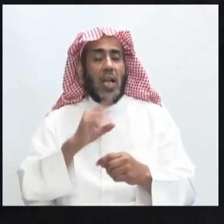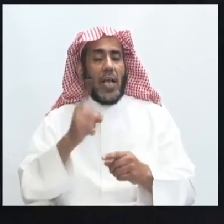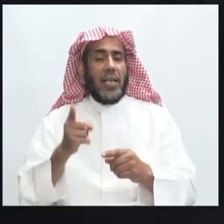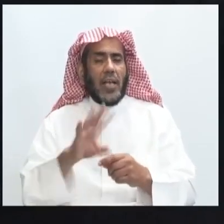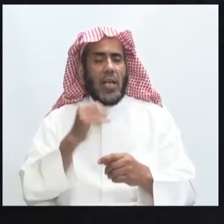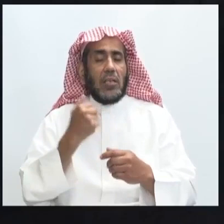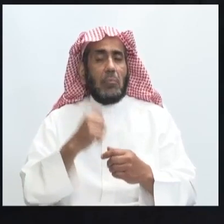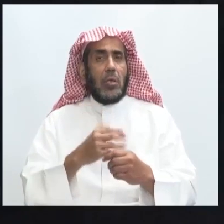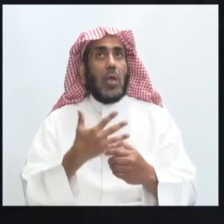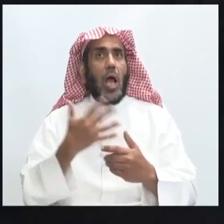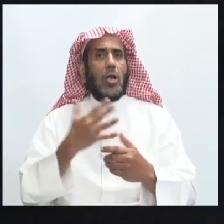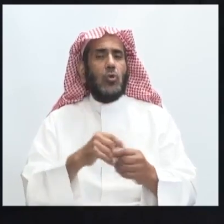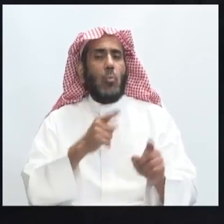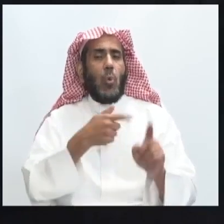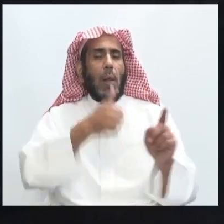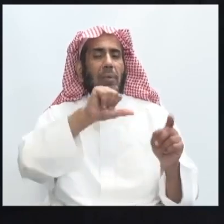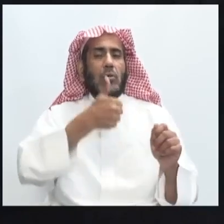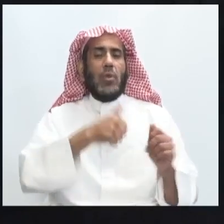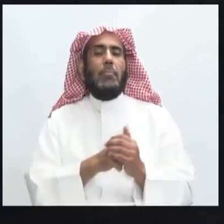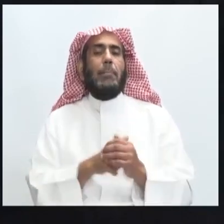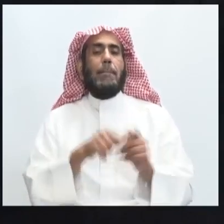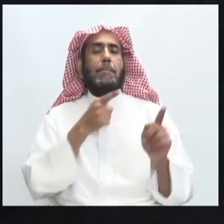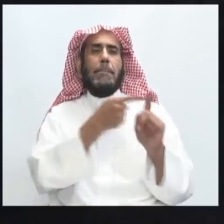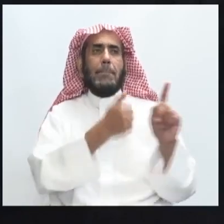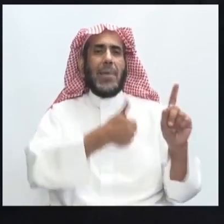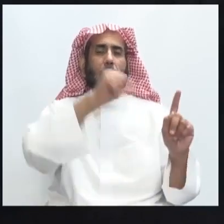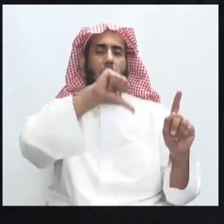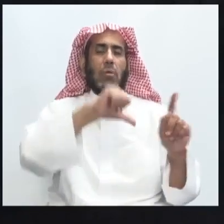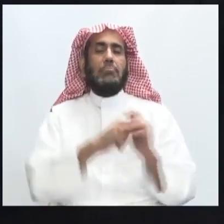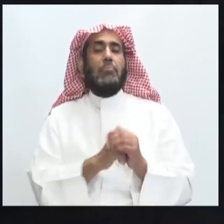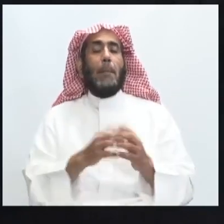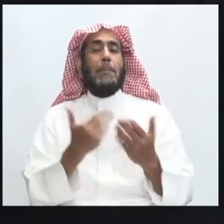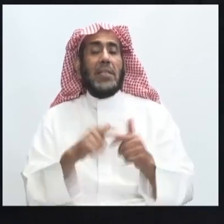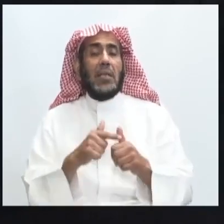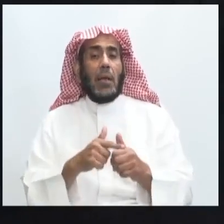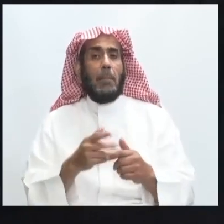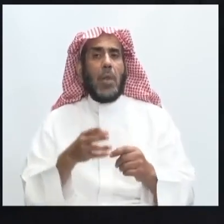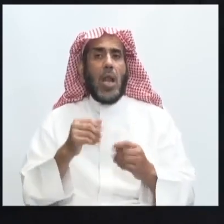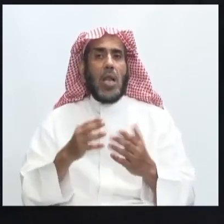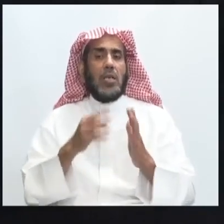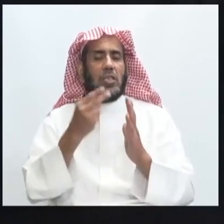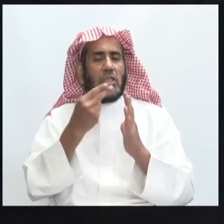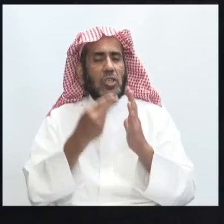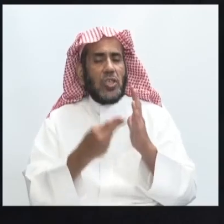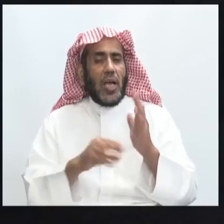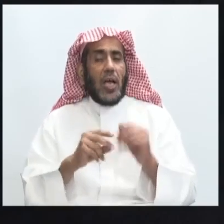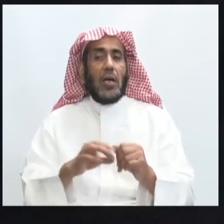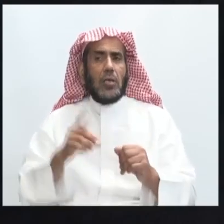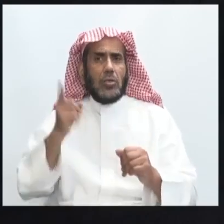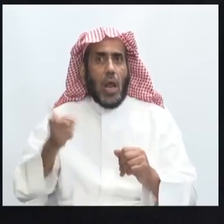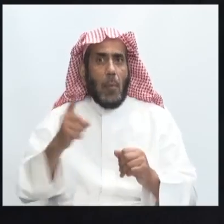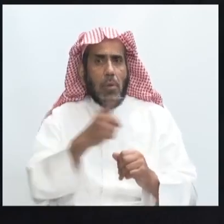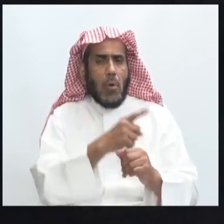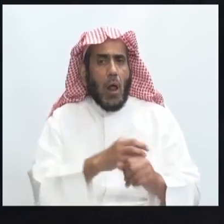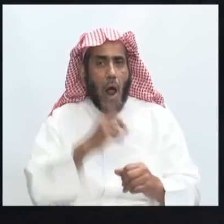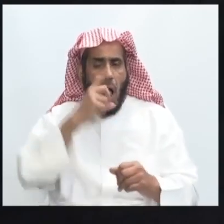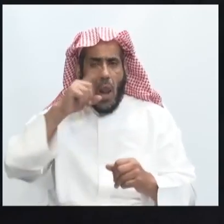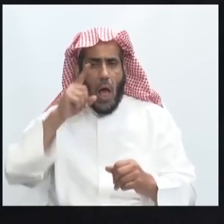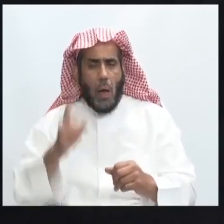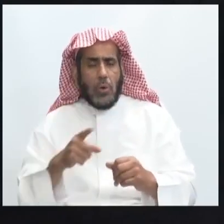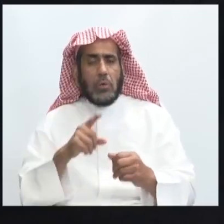وهو التعجب والمدح والذم بدانا ايضا بالانشاء الطلبي وعرفنا ان انشاء طلبي الامر